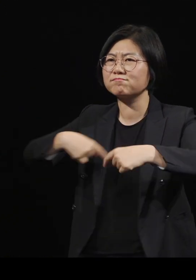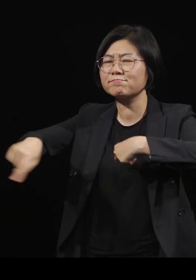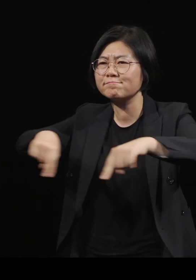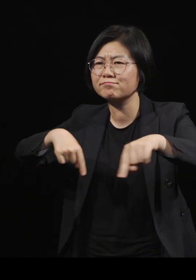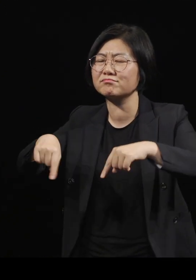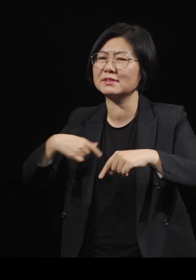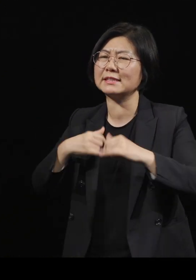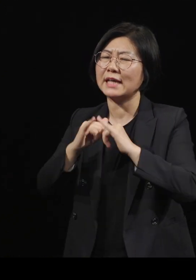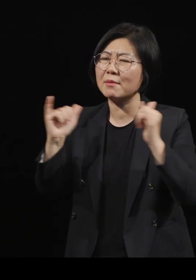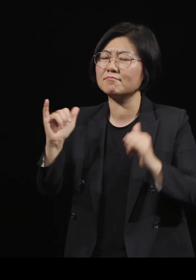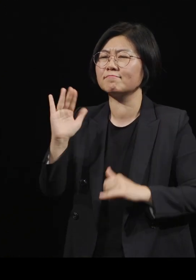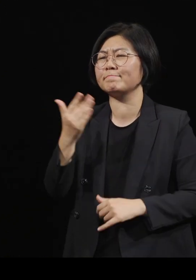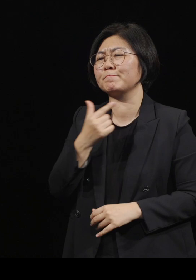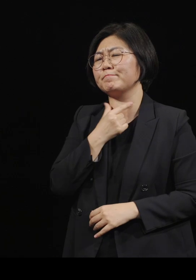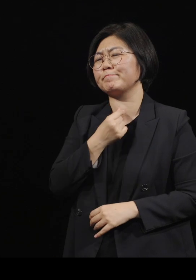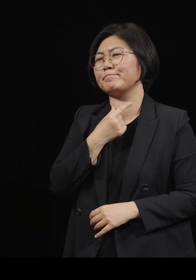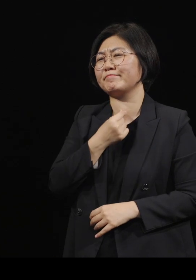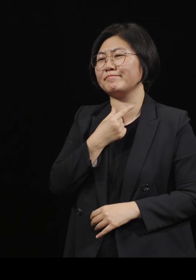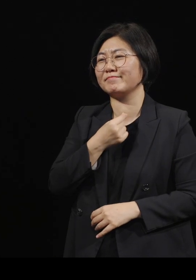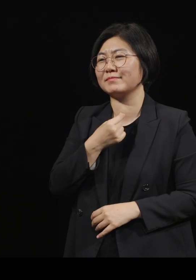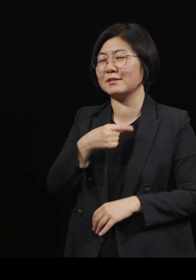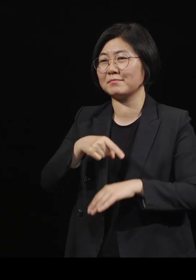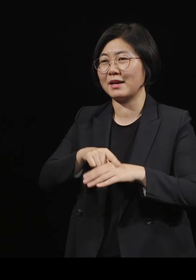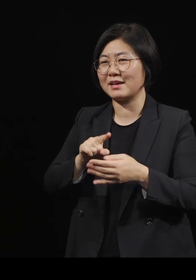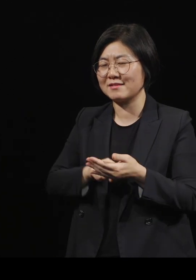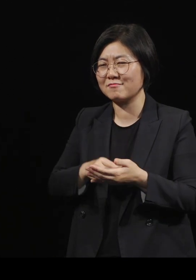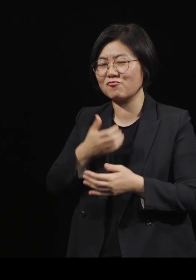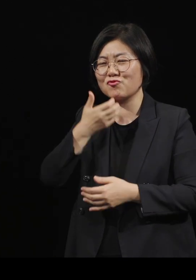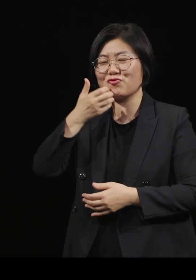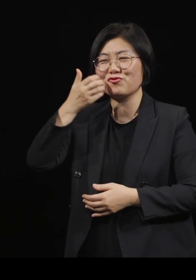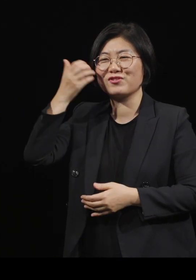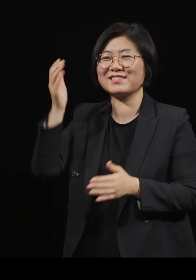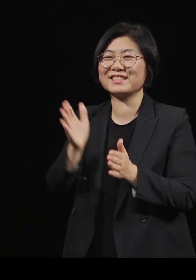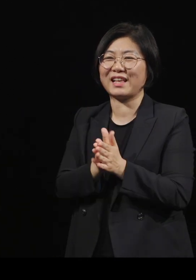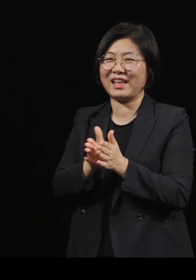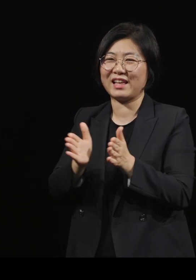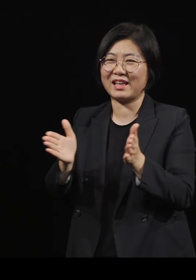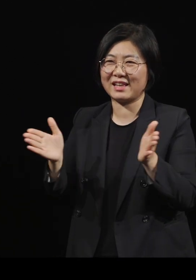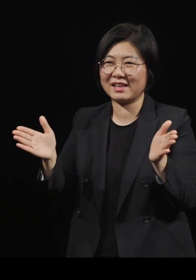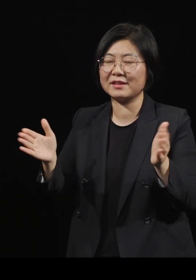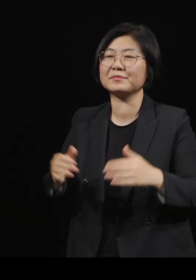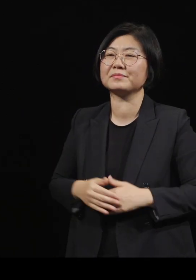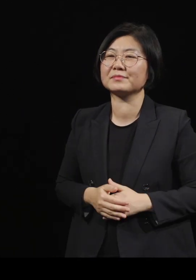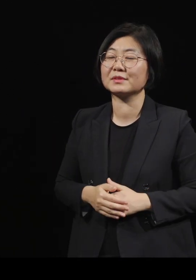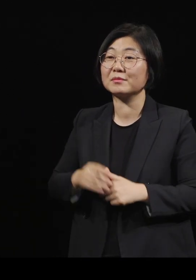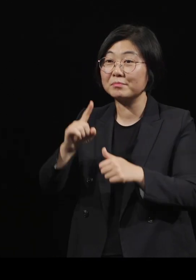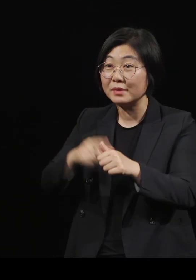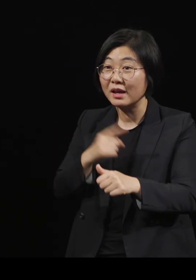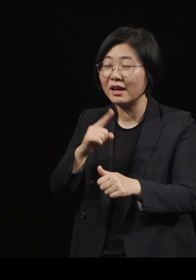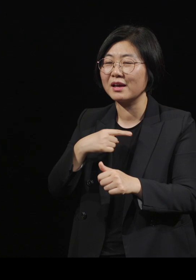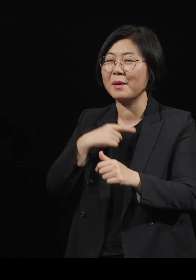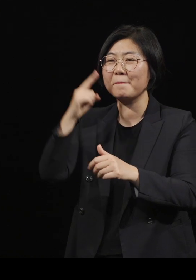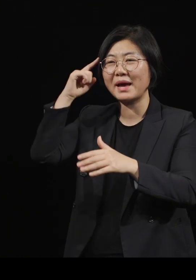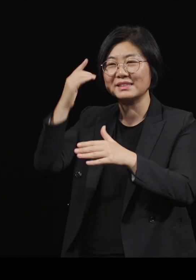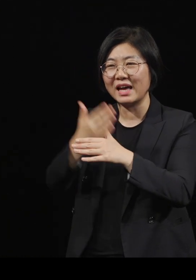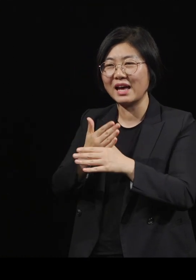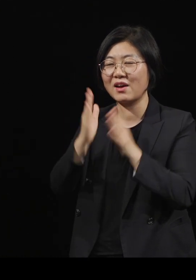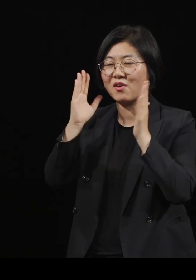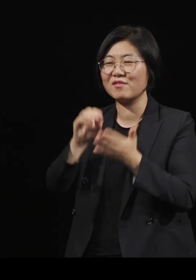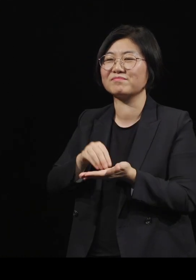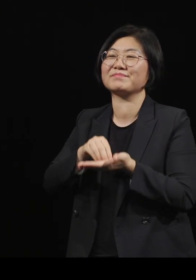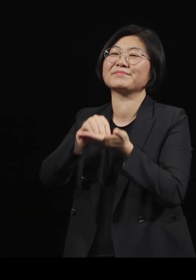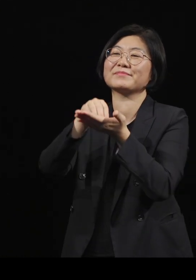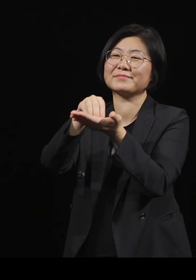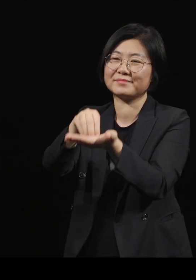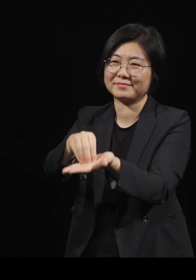사람이 되어야 되겠다라고 꿈을 꾸게 되었던 것 같아요. 그렇게 박사과정에